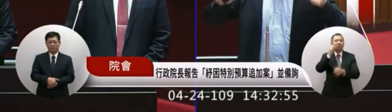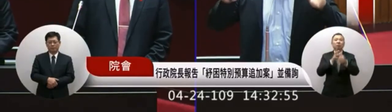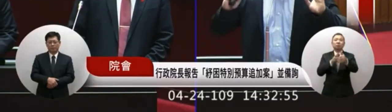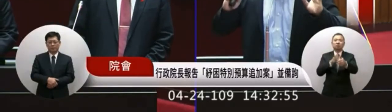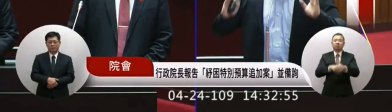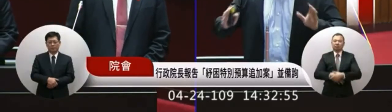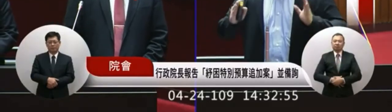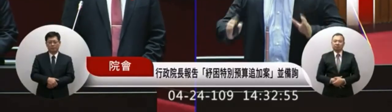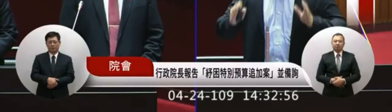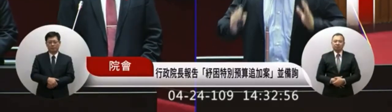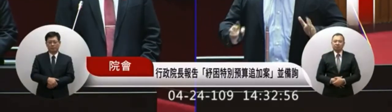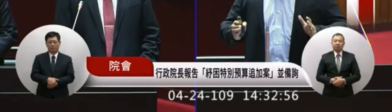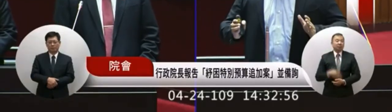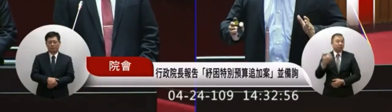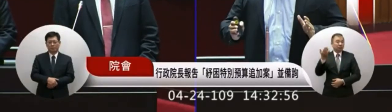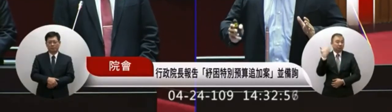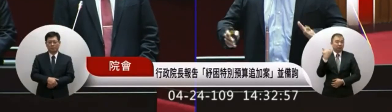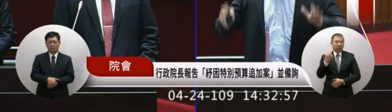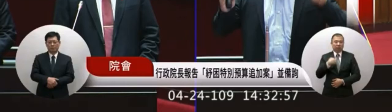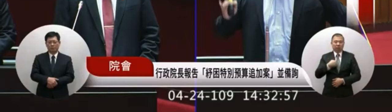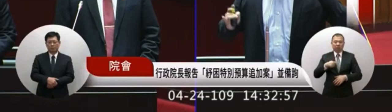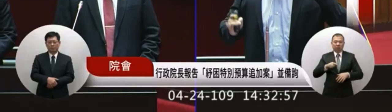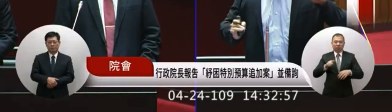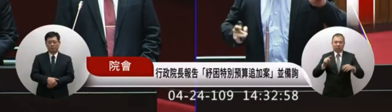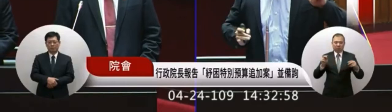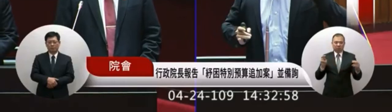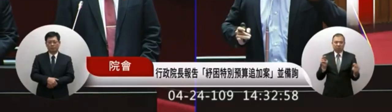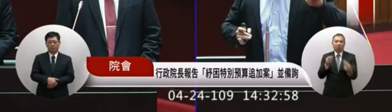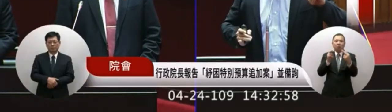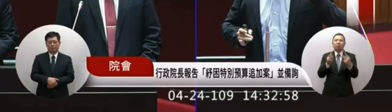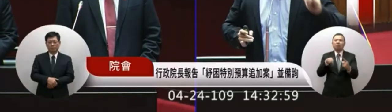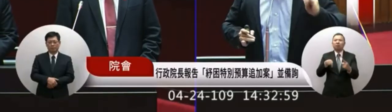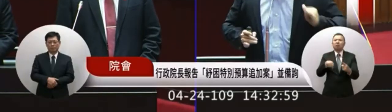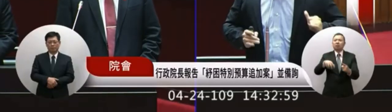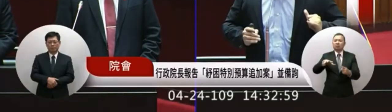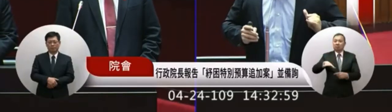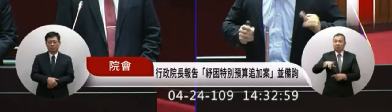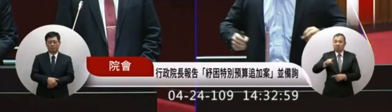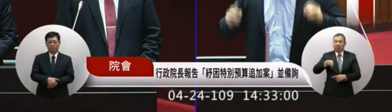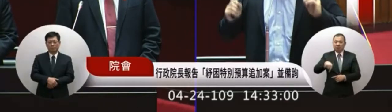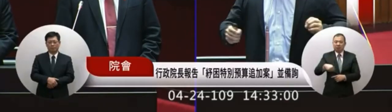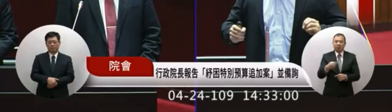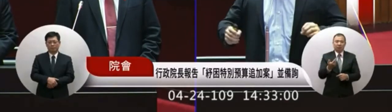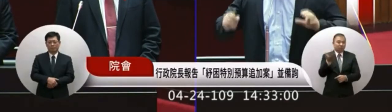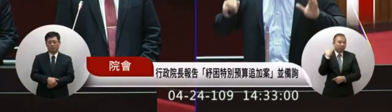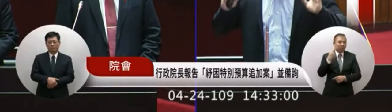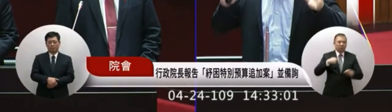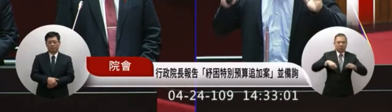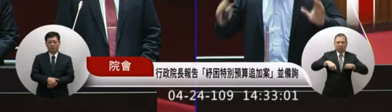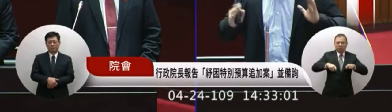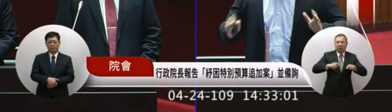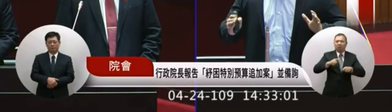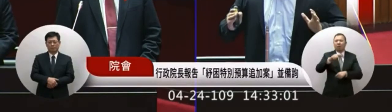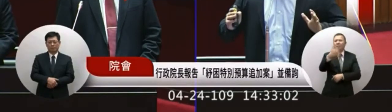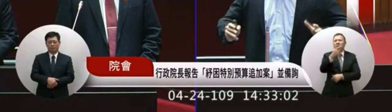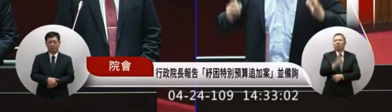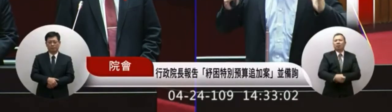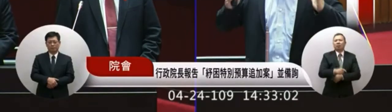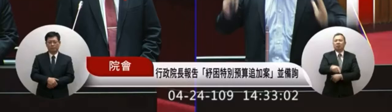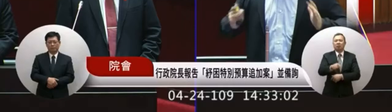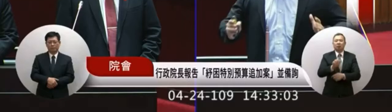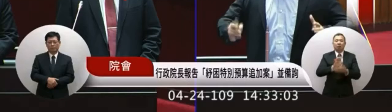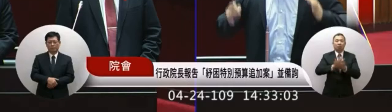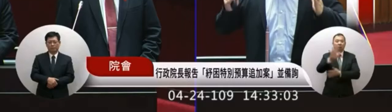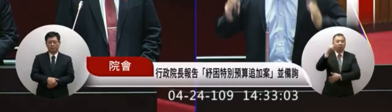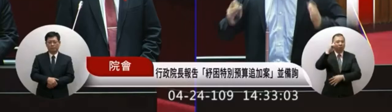个，咱顶一回伫遮的时阵吼，因为这个初期的预算是600亿嘛吼，因为当时咱无预料到讲哇，